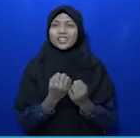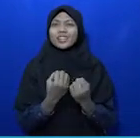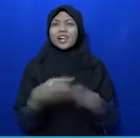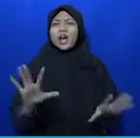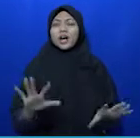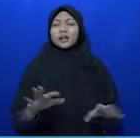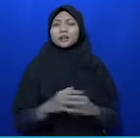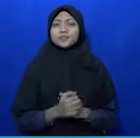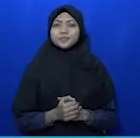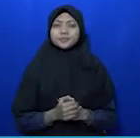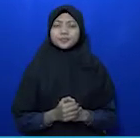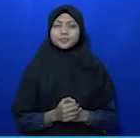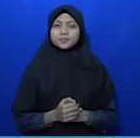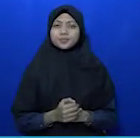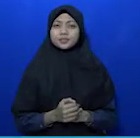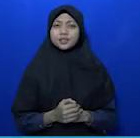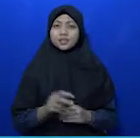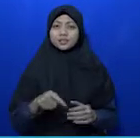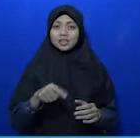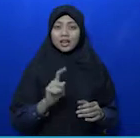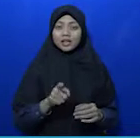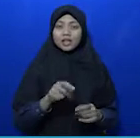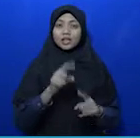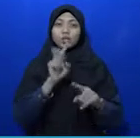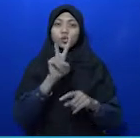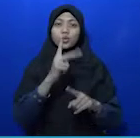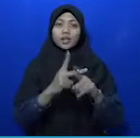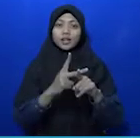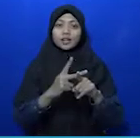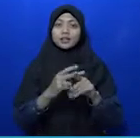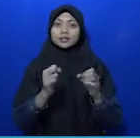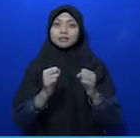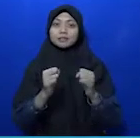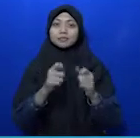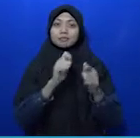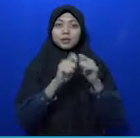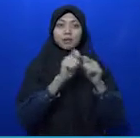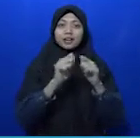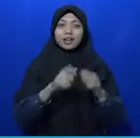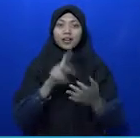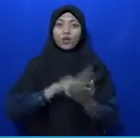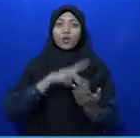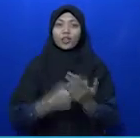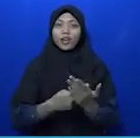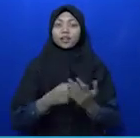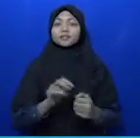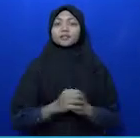itu, di dalam paket ini termasuk 2x10 yang 2021,